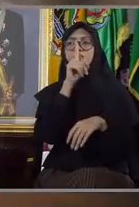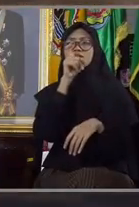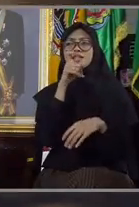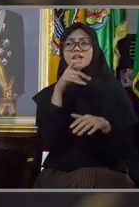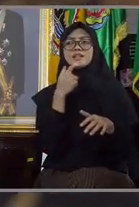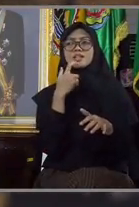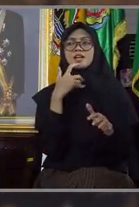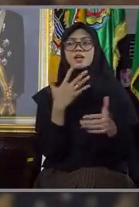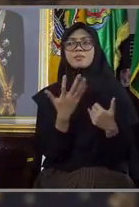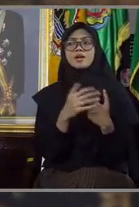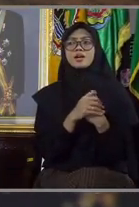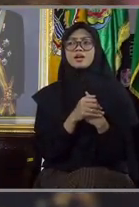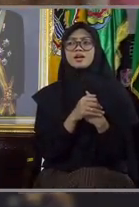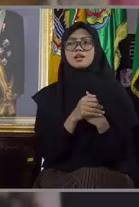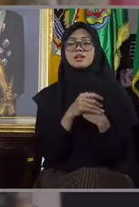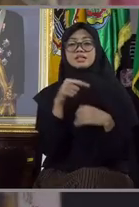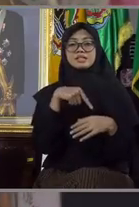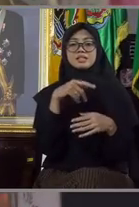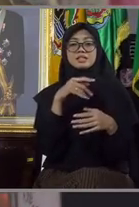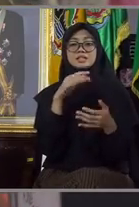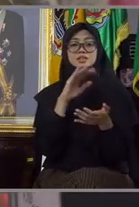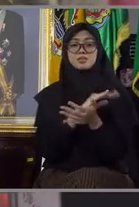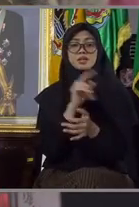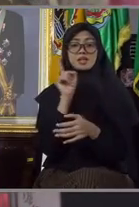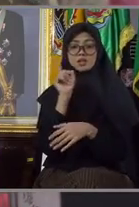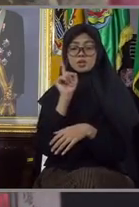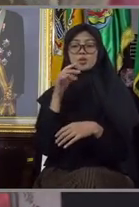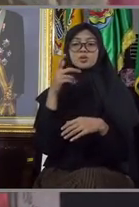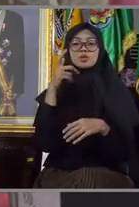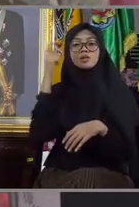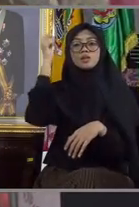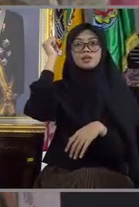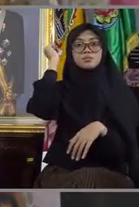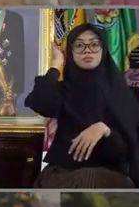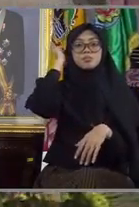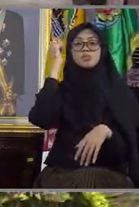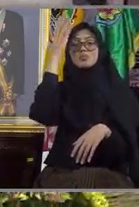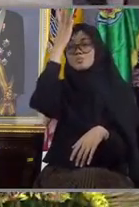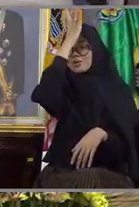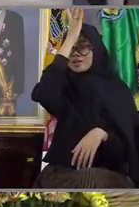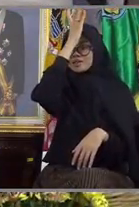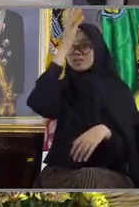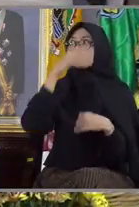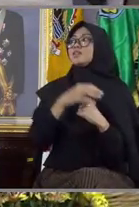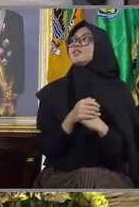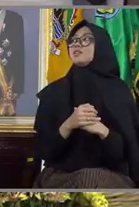Pertanyaannya, pada kesempatan tersebut Ibu Bupati